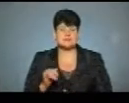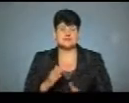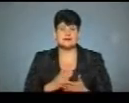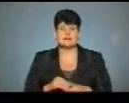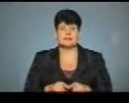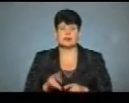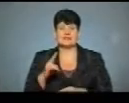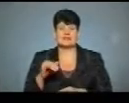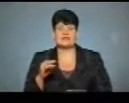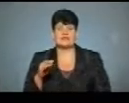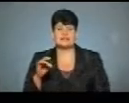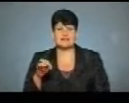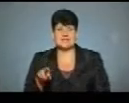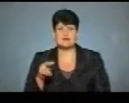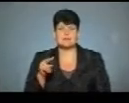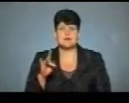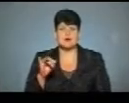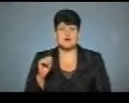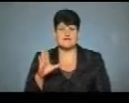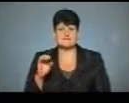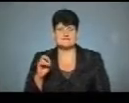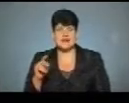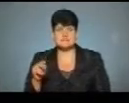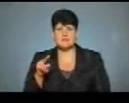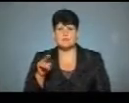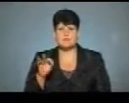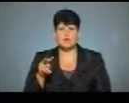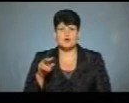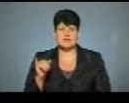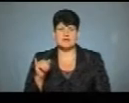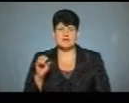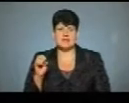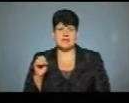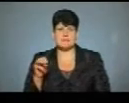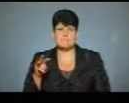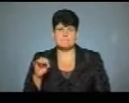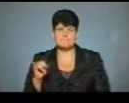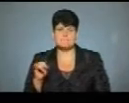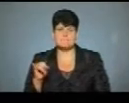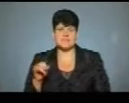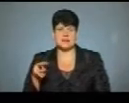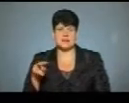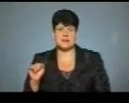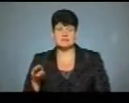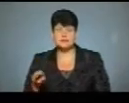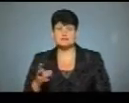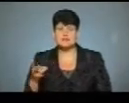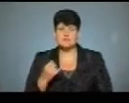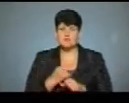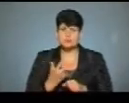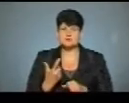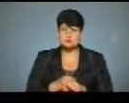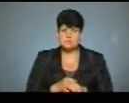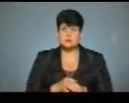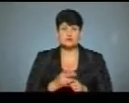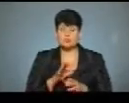також і дифтерія, і правець, і поліоміеліт. Ці щеплення робити треба, тому що в разі, якщо ми не будемо їх проводити, не за горами